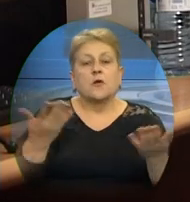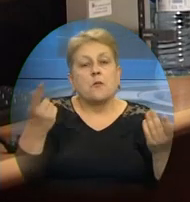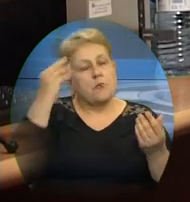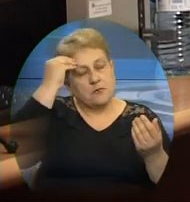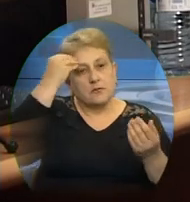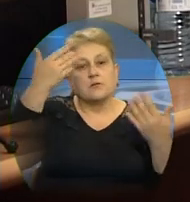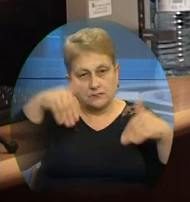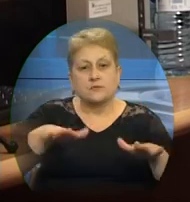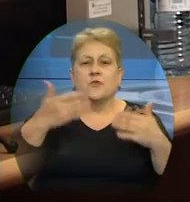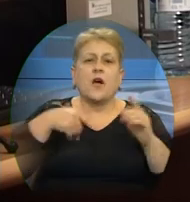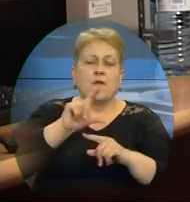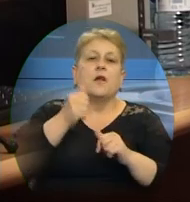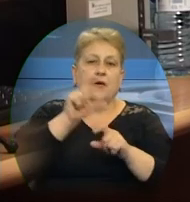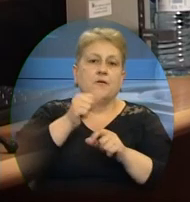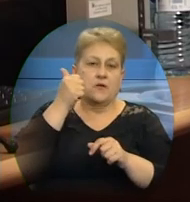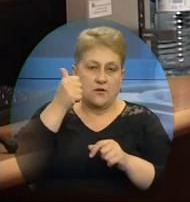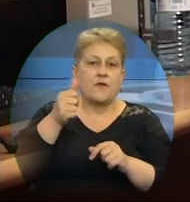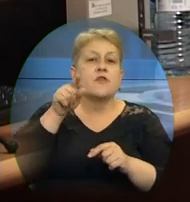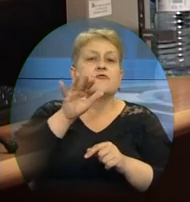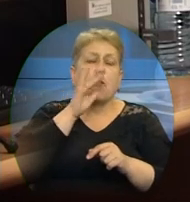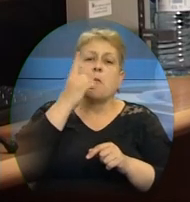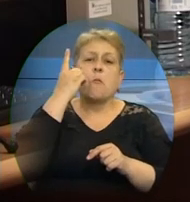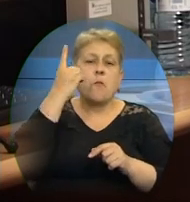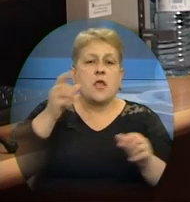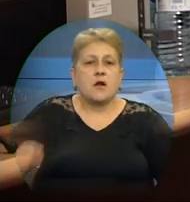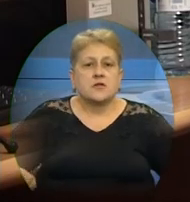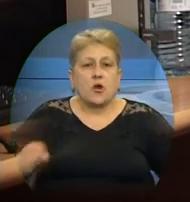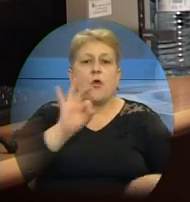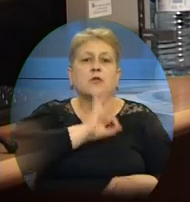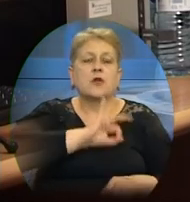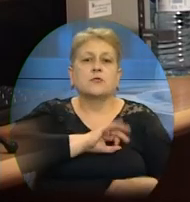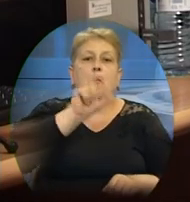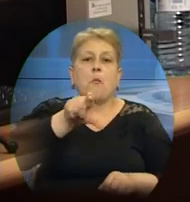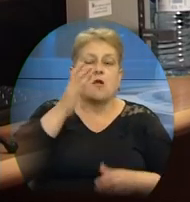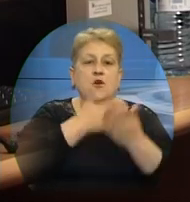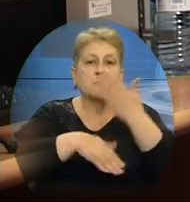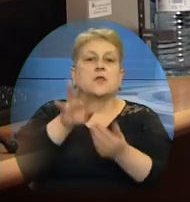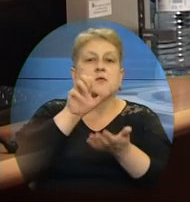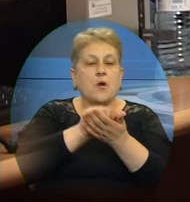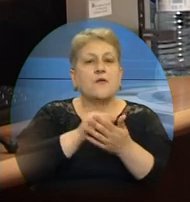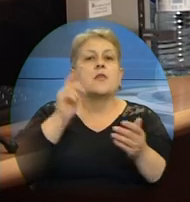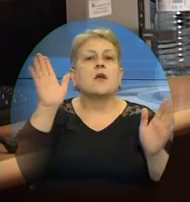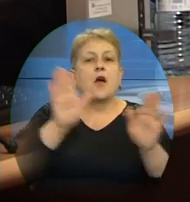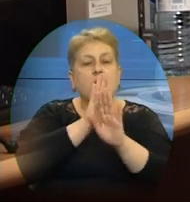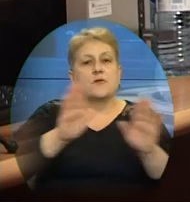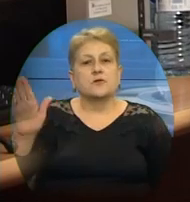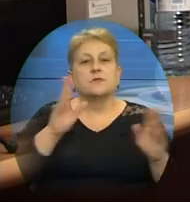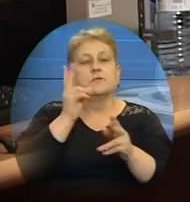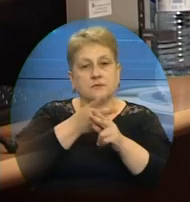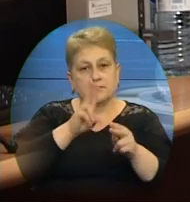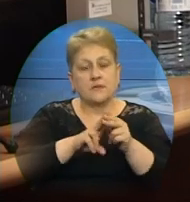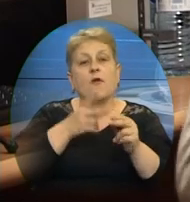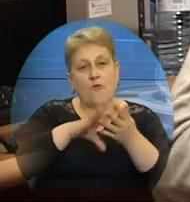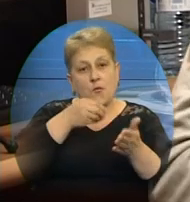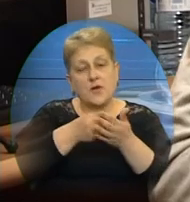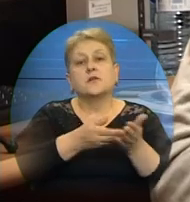միտք առաջացավ, որ լավ կլինի, որ այս ժամանակ միայն սայլակ օգտագործող հաշմանդամները զբաղվում են արվեստով, երաժշտությամբ և դա